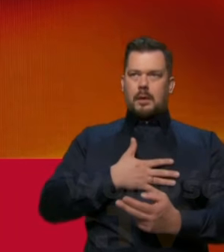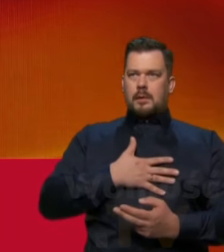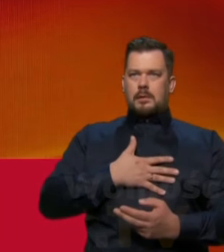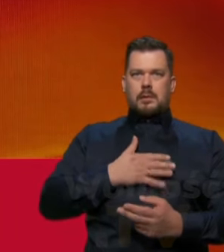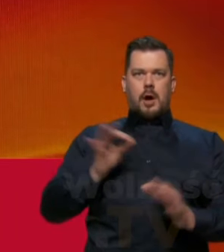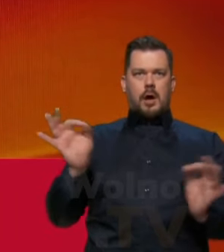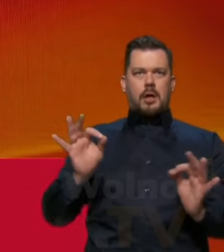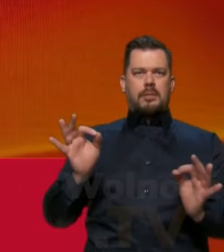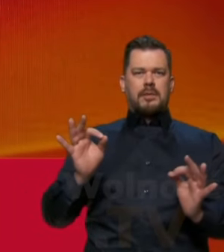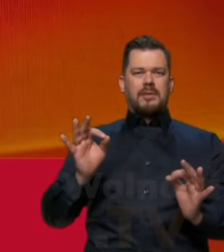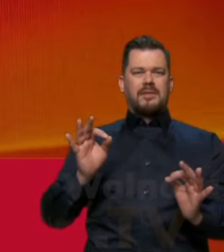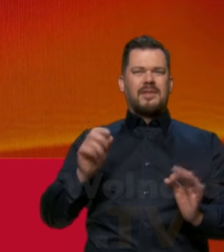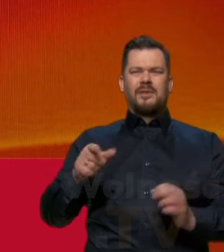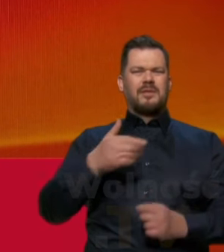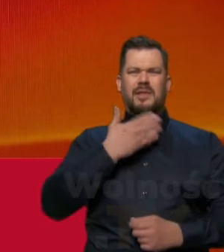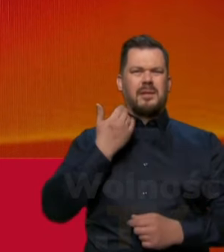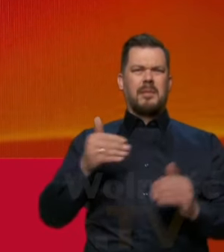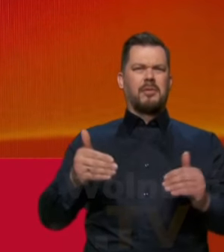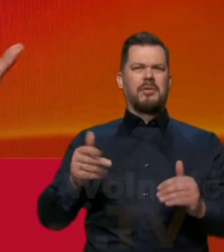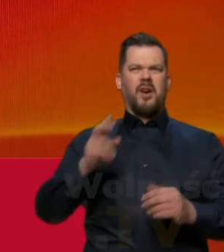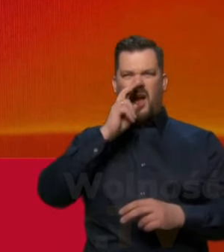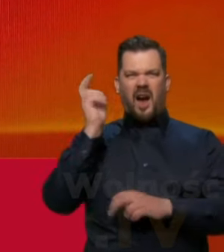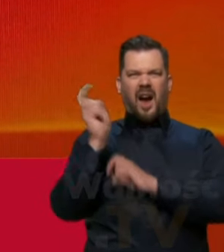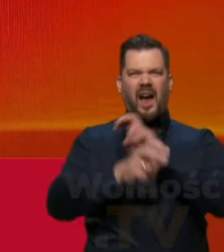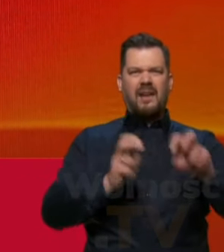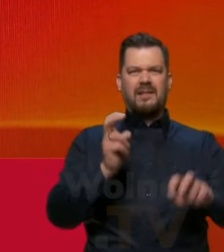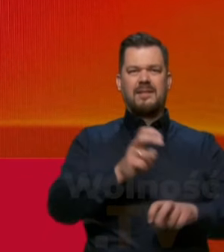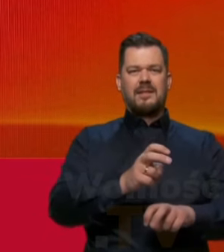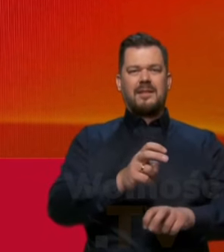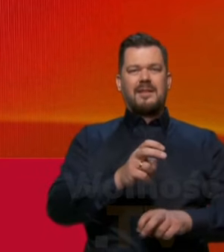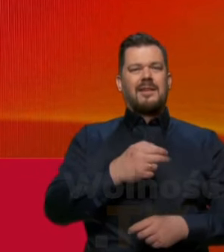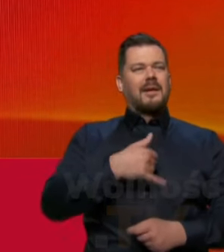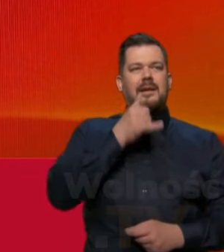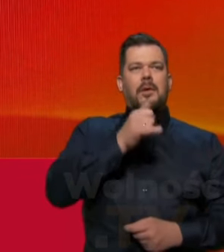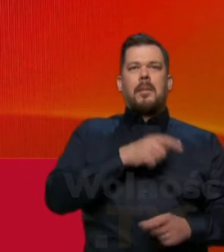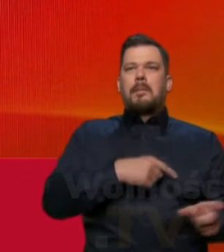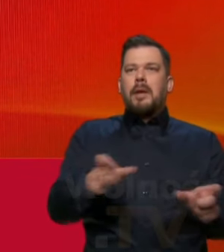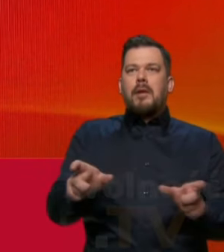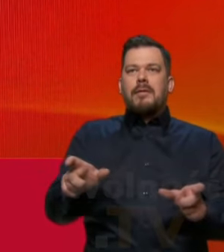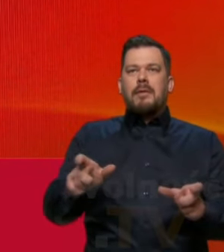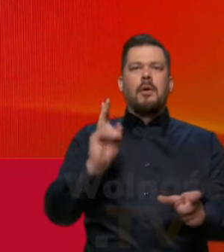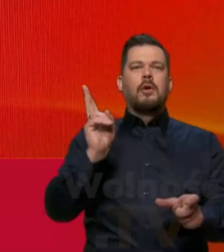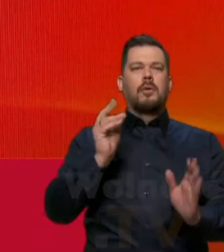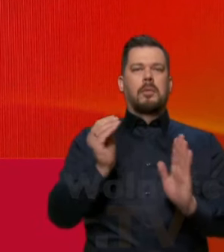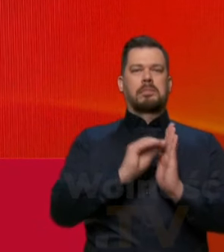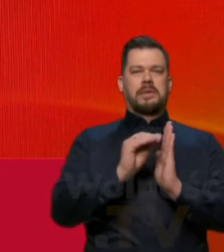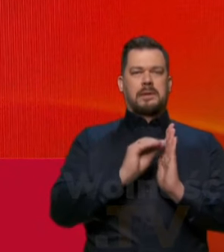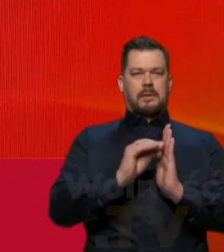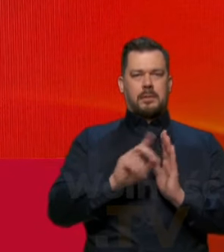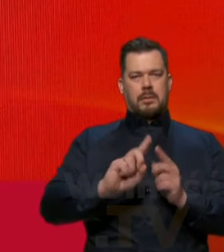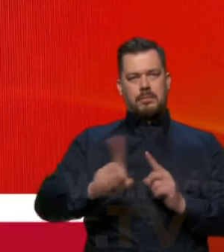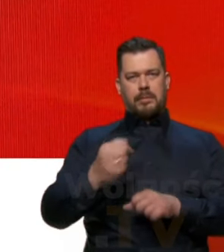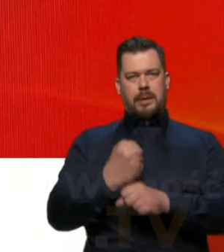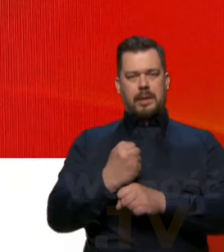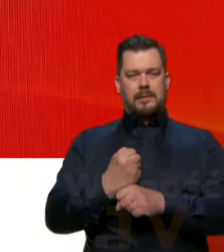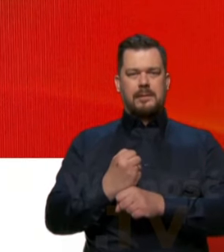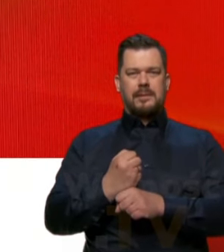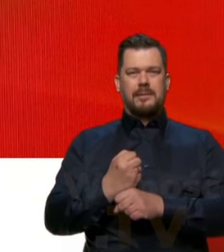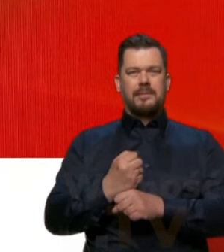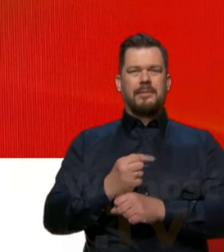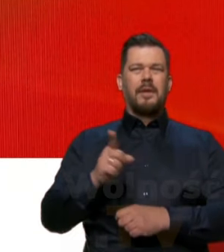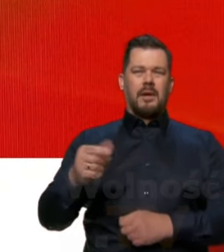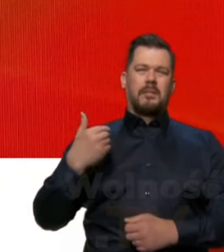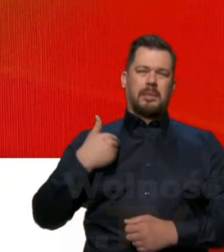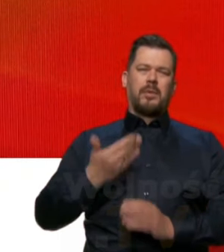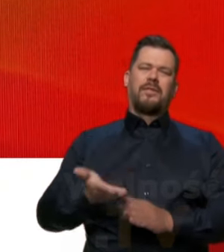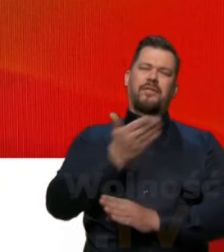i nie ma miejsca dla hejterów. Ja oczywiście nie jestem w stanie kontrolować tego, co kto wypisuje po godzinach pracy. Natomiast no, mieliśmy